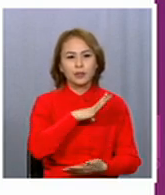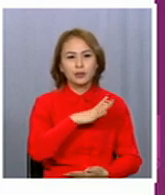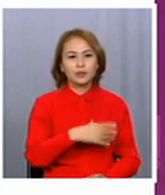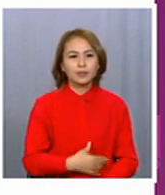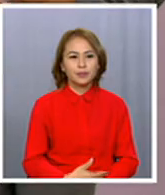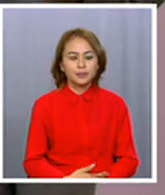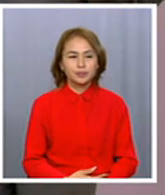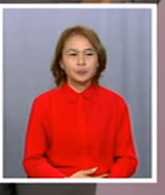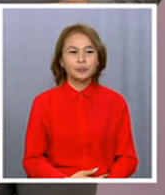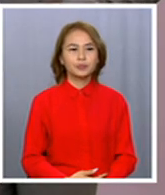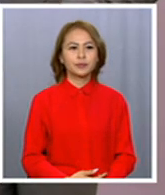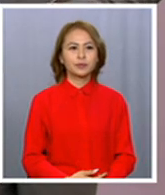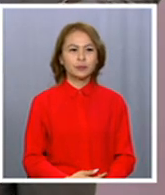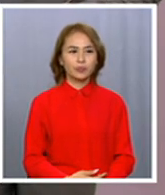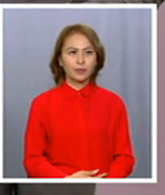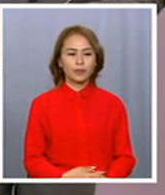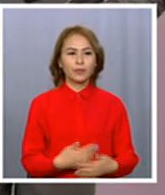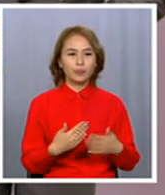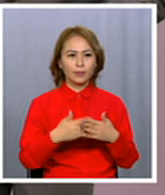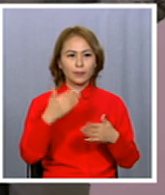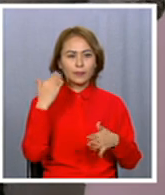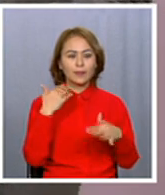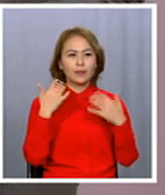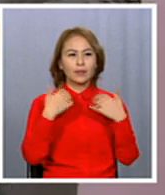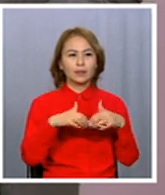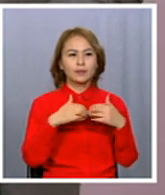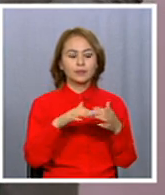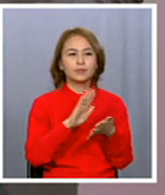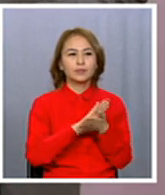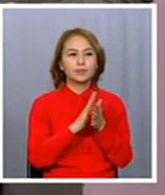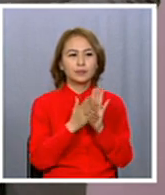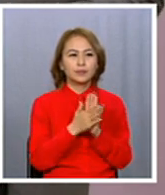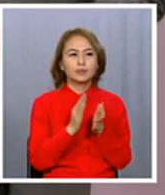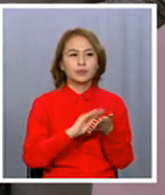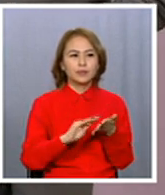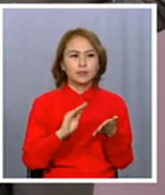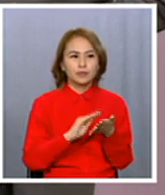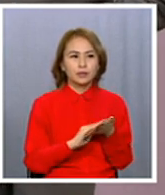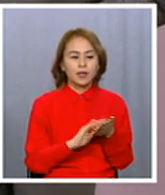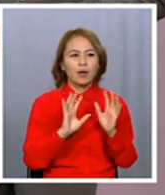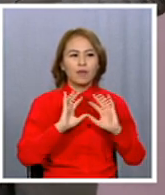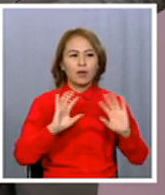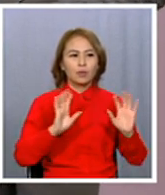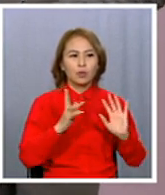қатысты? Алдымен есептің шартын жазайық. Волейболға 36 адам